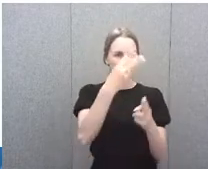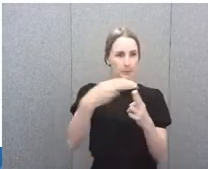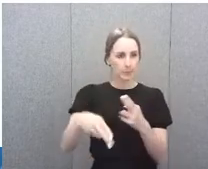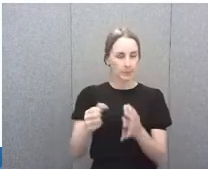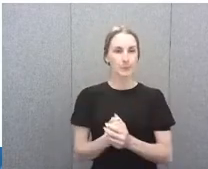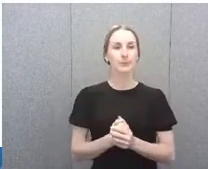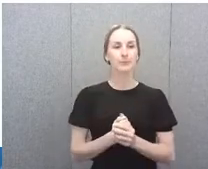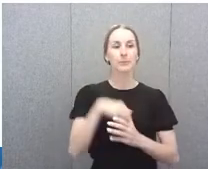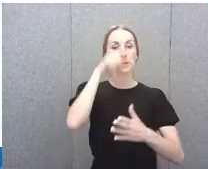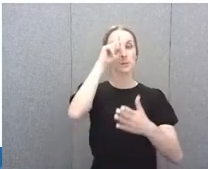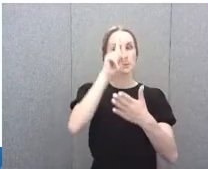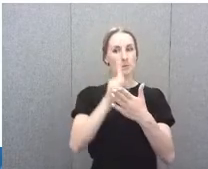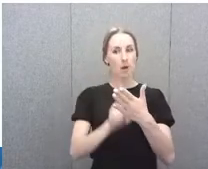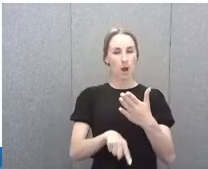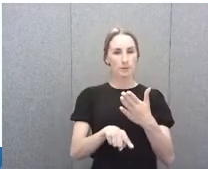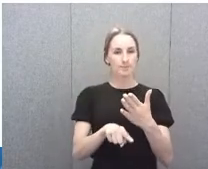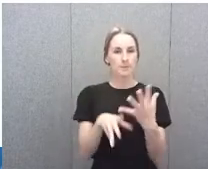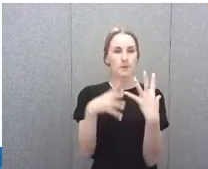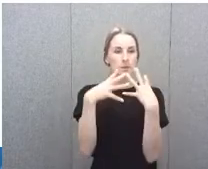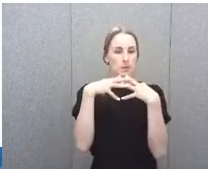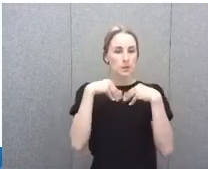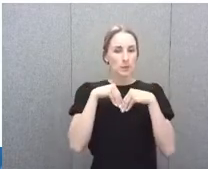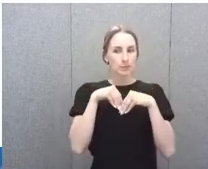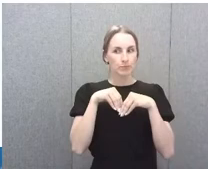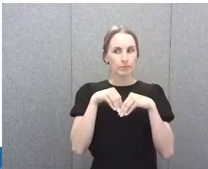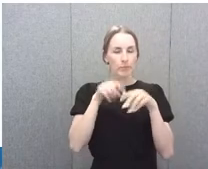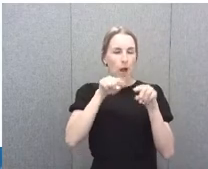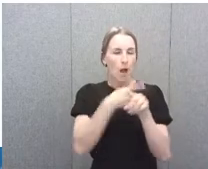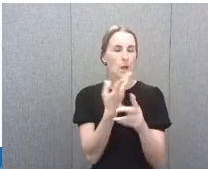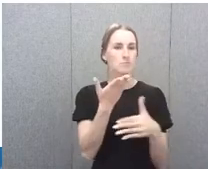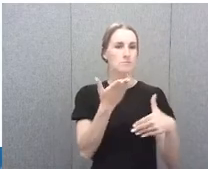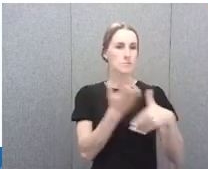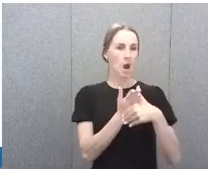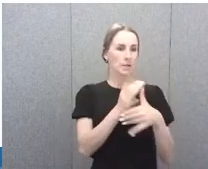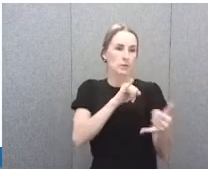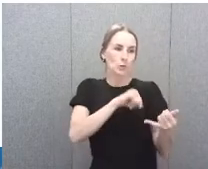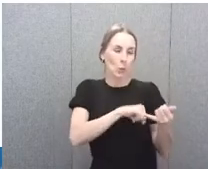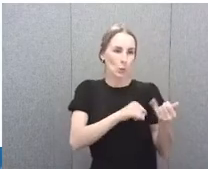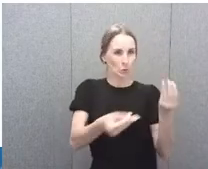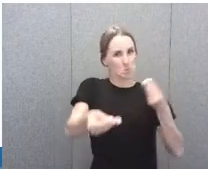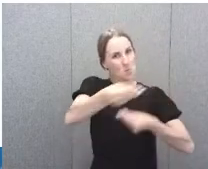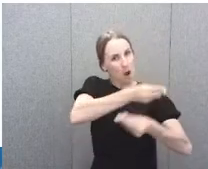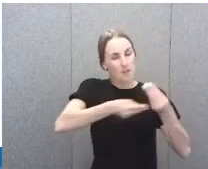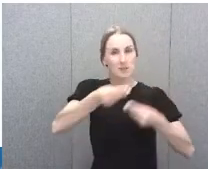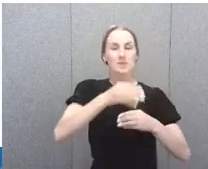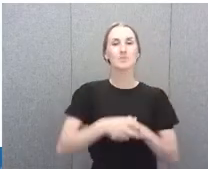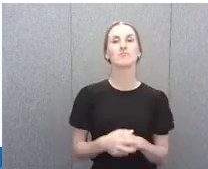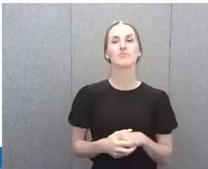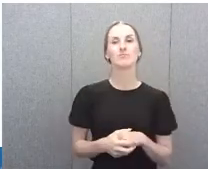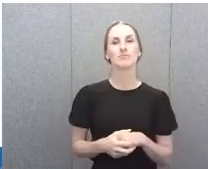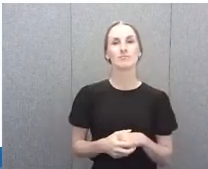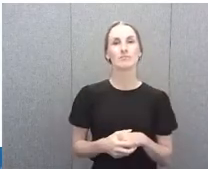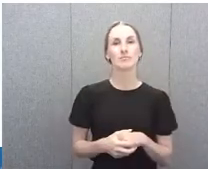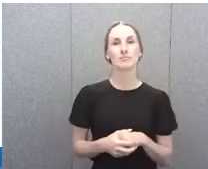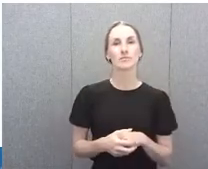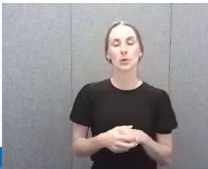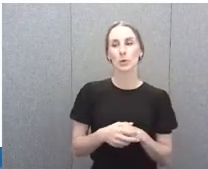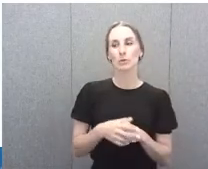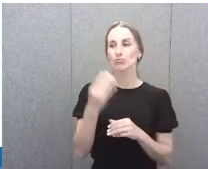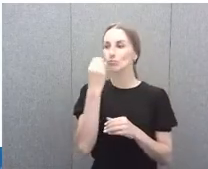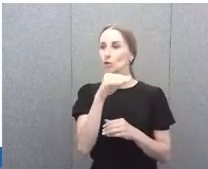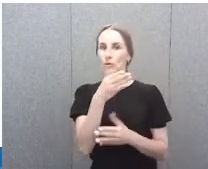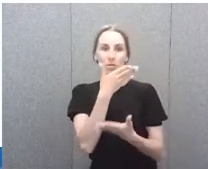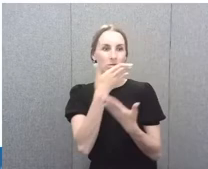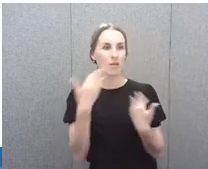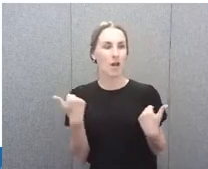сами поверить в то, что такие истории, они могут стать источником